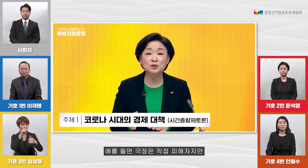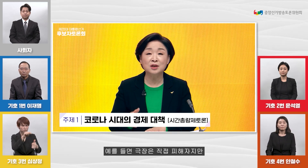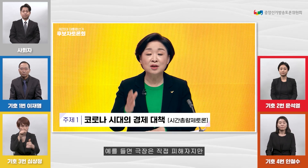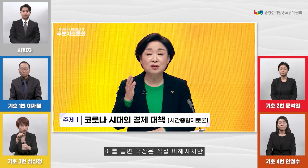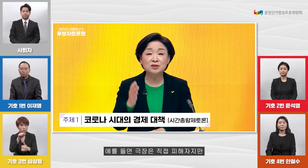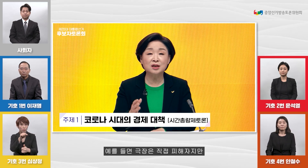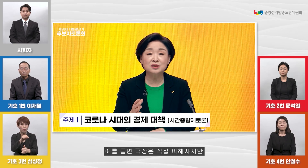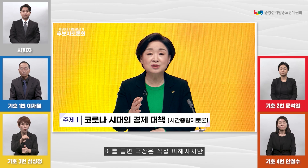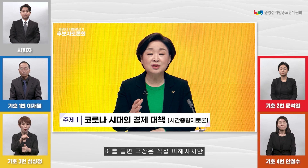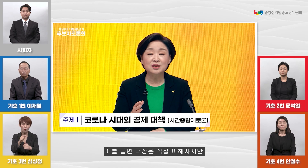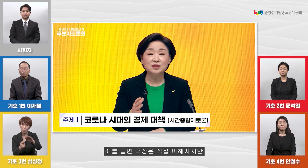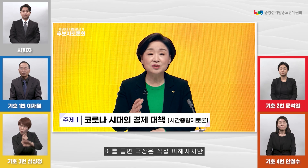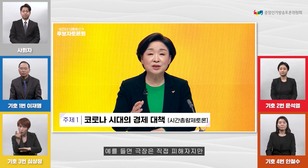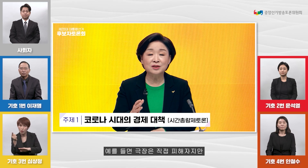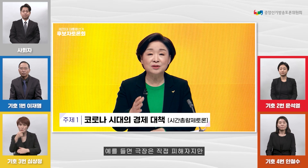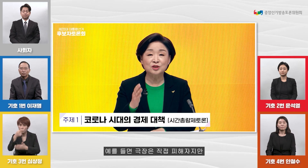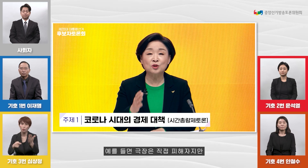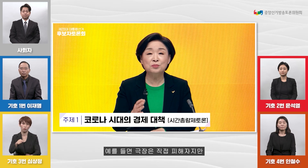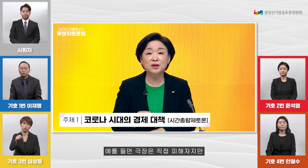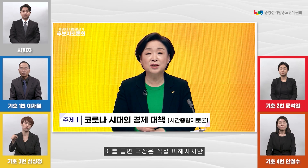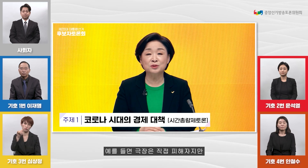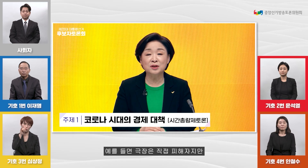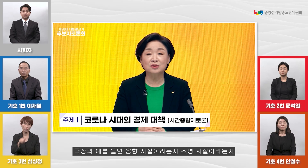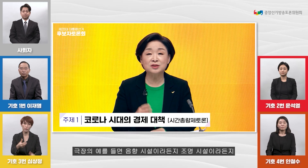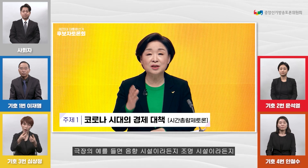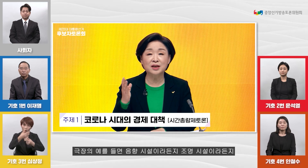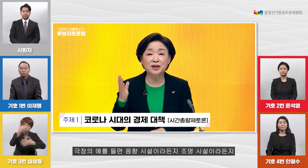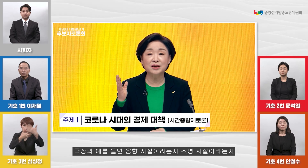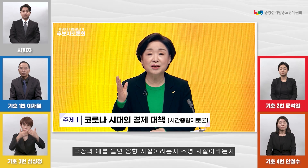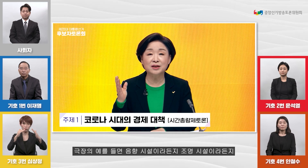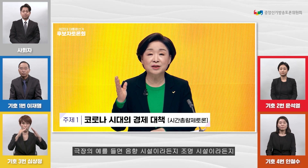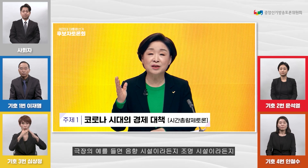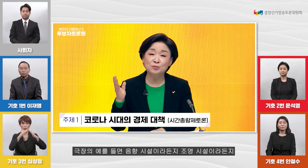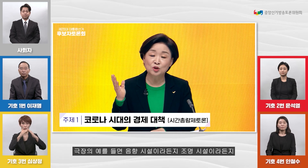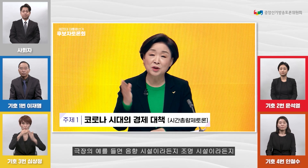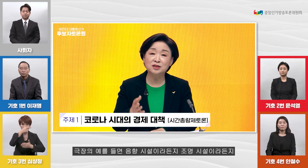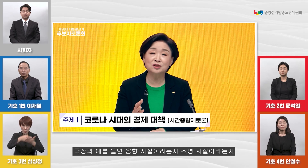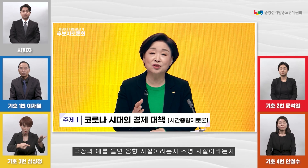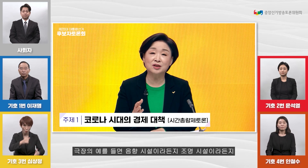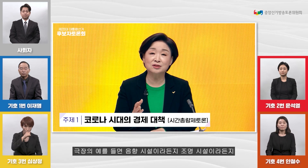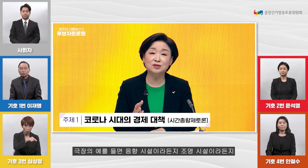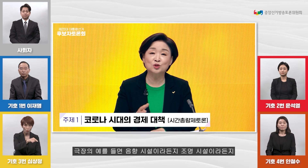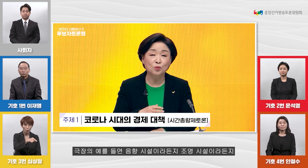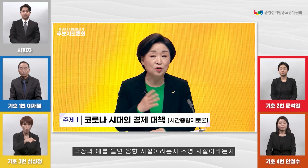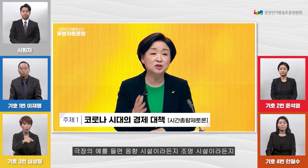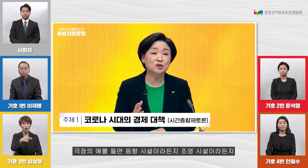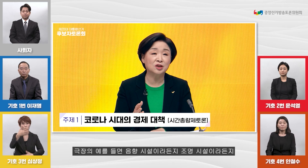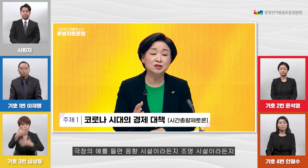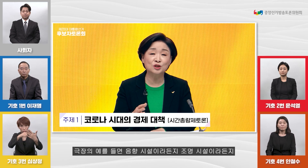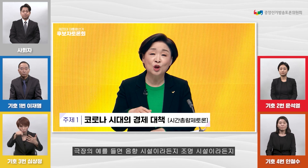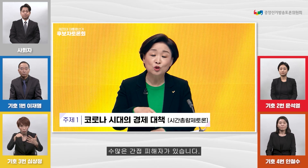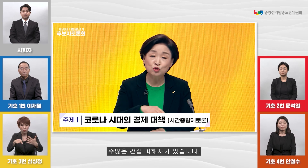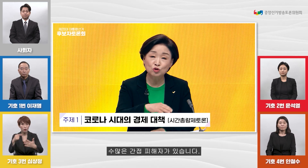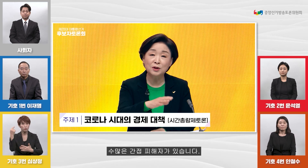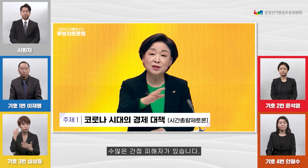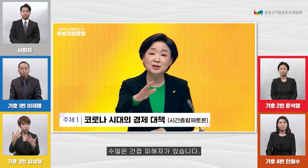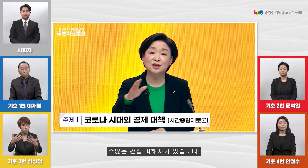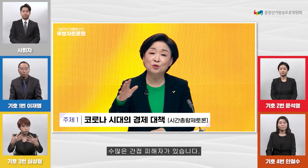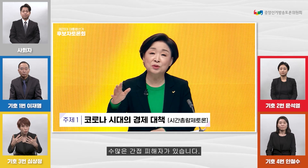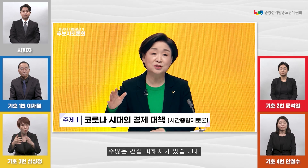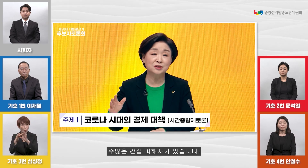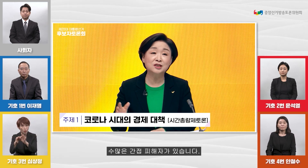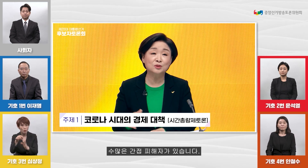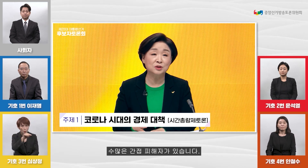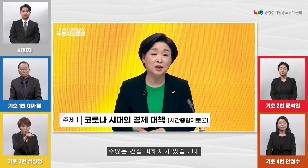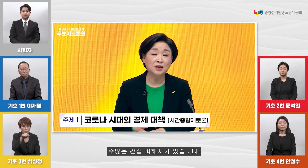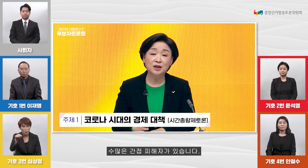예를 들면 극장은 이제 직접 피해자지만 극장에 예를 들면 음향시설이라든지 조명시설이라든지 수많은